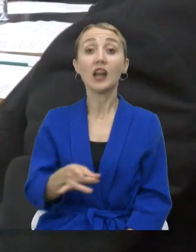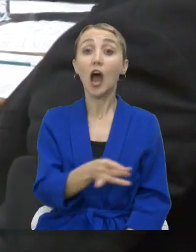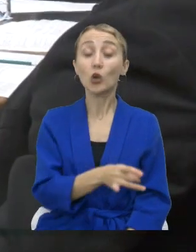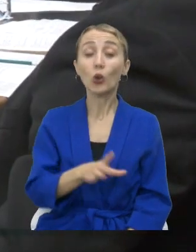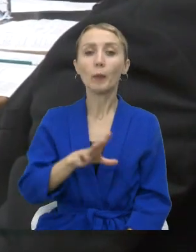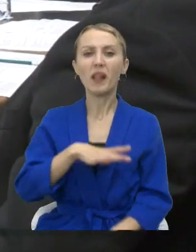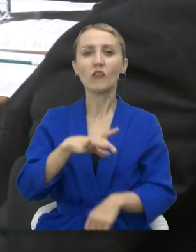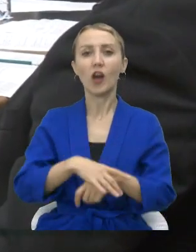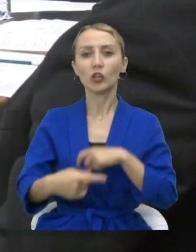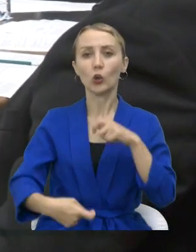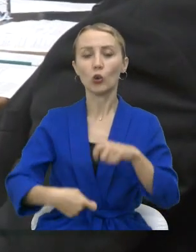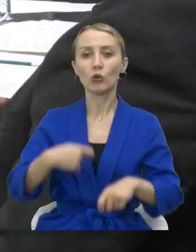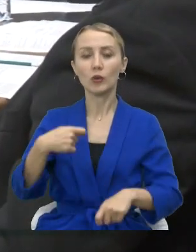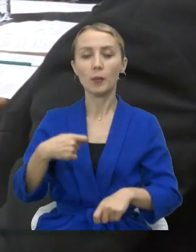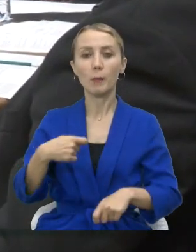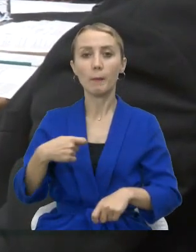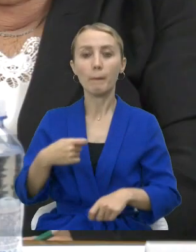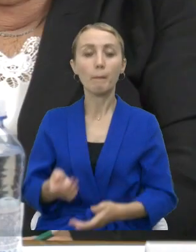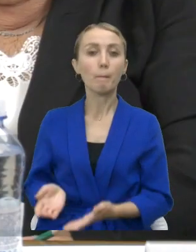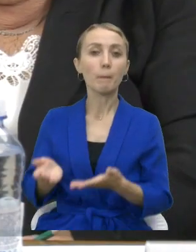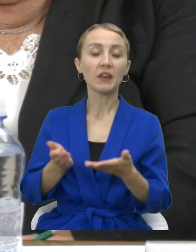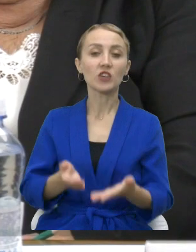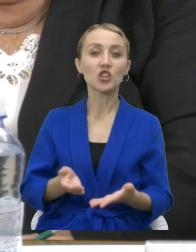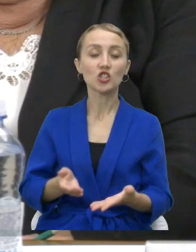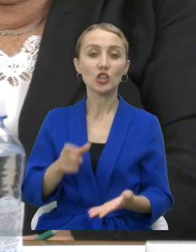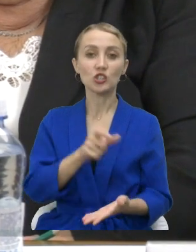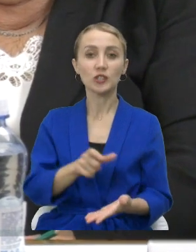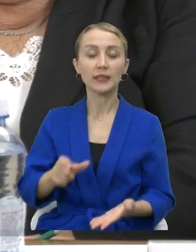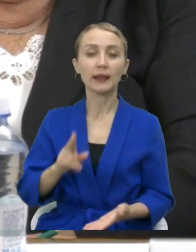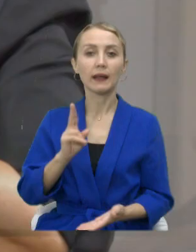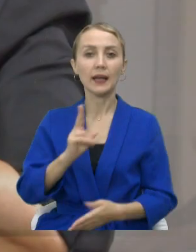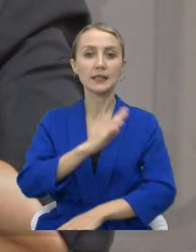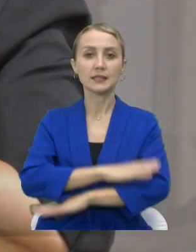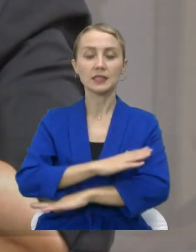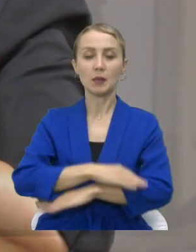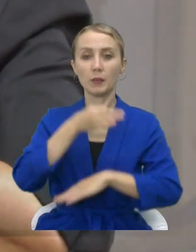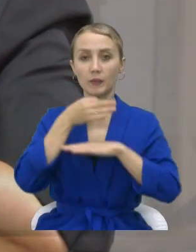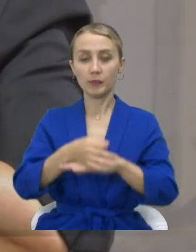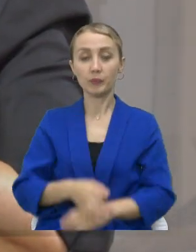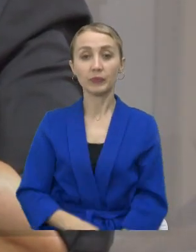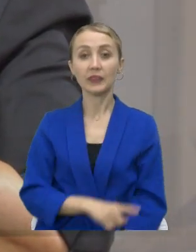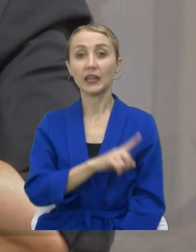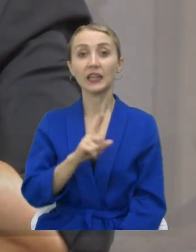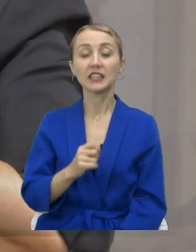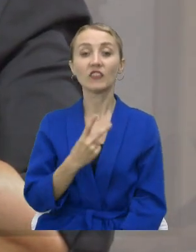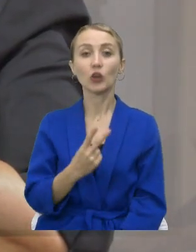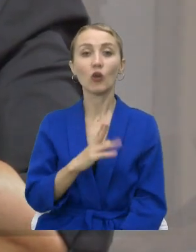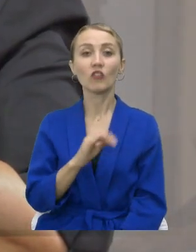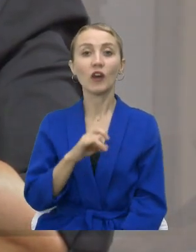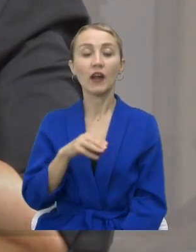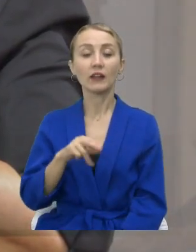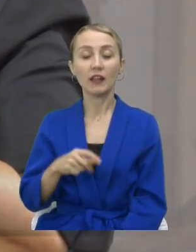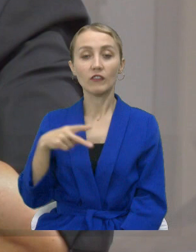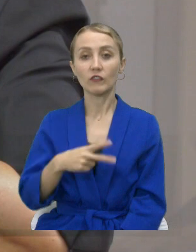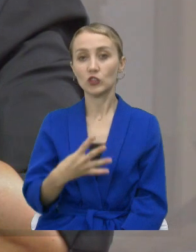были факты нарушения процедур привлечения сотрудников к дисциплинарной ответственности. За второй квартал 2024 года было проведено